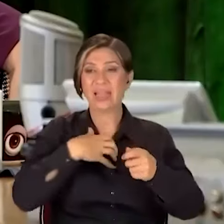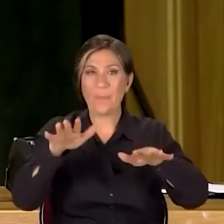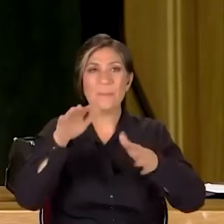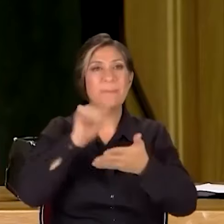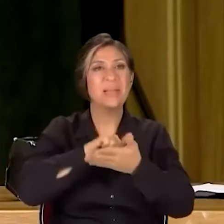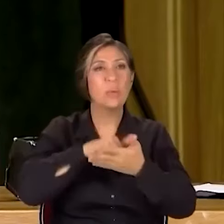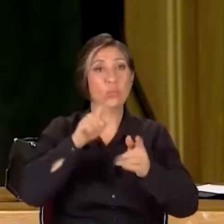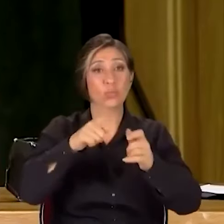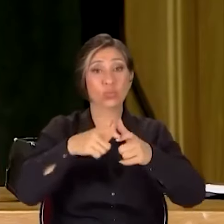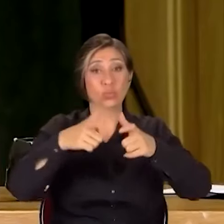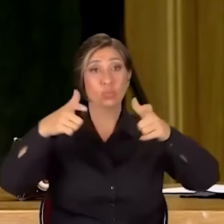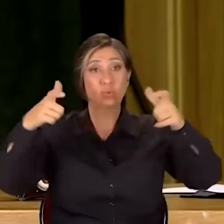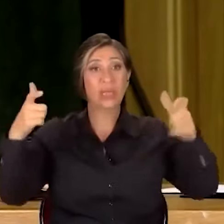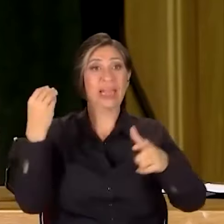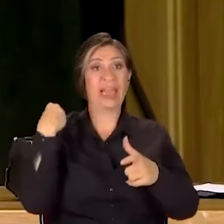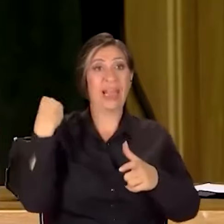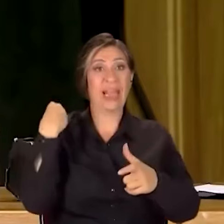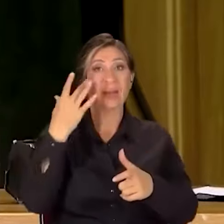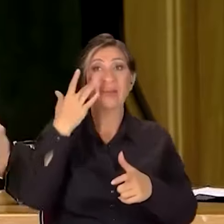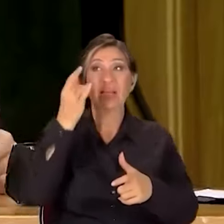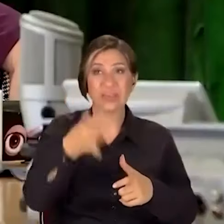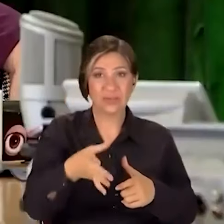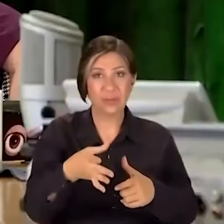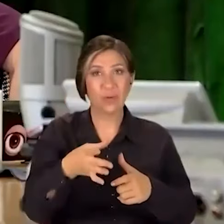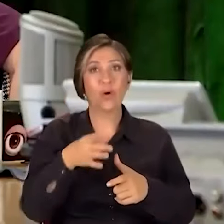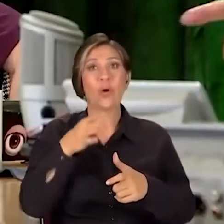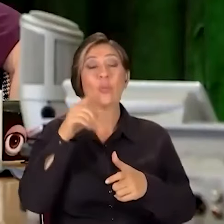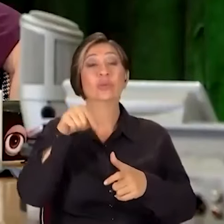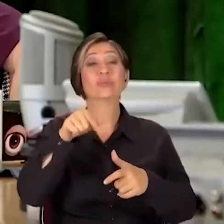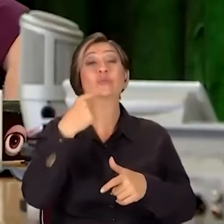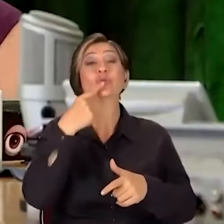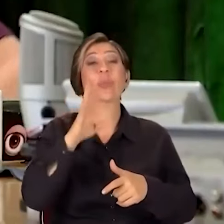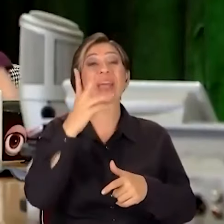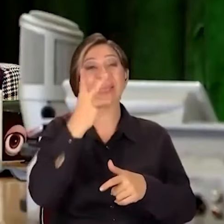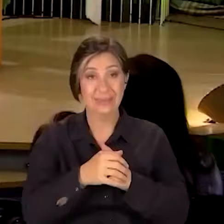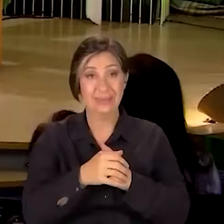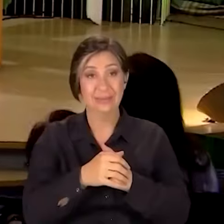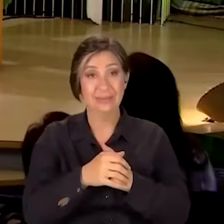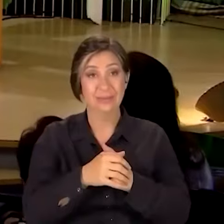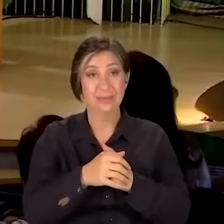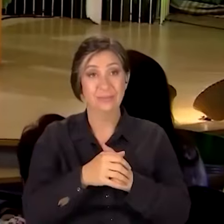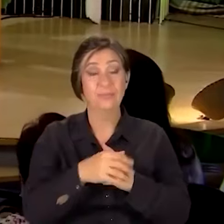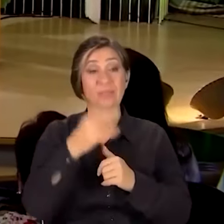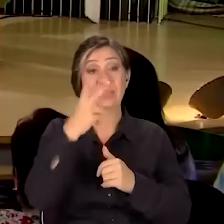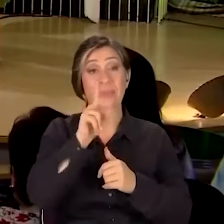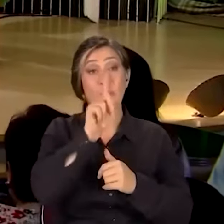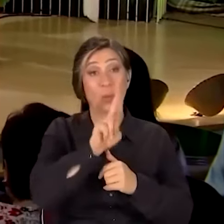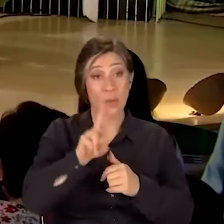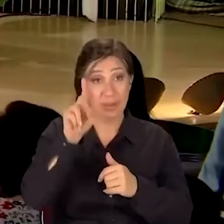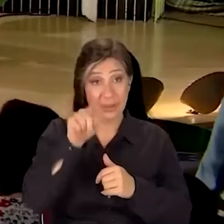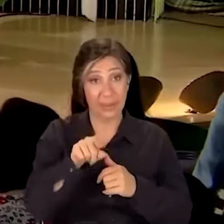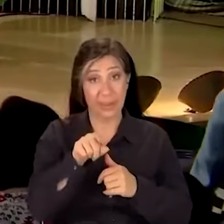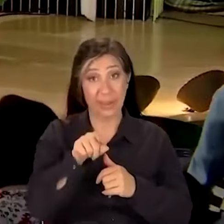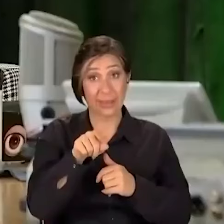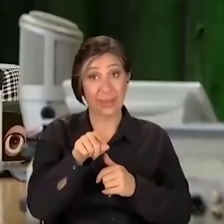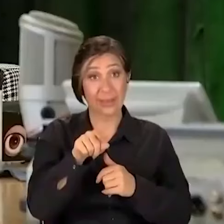bu kitlenin büyüklüğünü yeni yeni keşfediyor. Doğru söylüyorsun. Ama bunu şimdi söylemiyor zaten. 2017'de söylemişsin. 2017'de